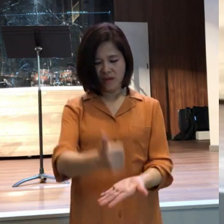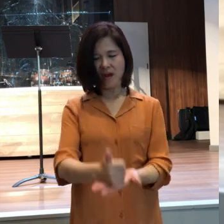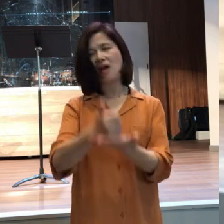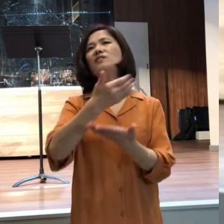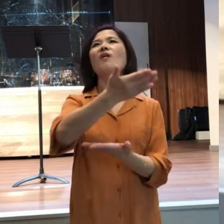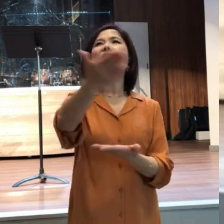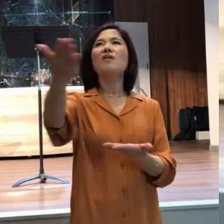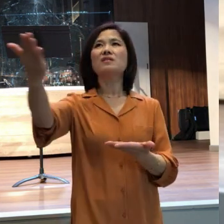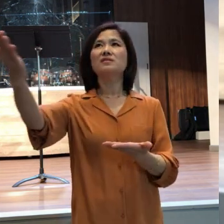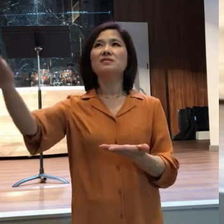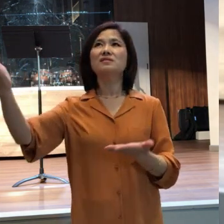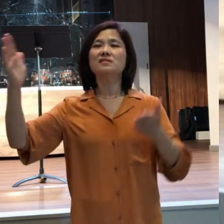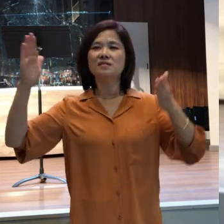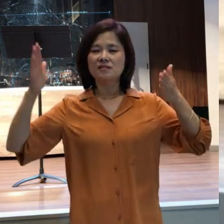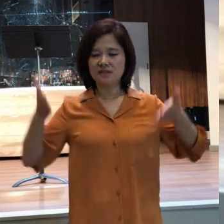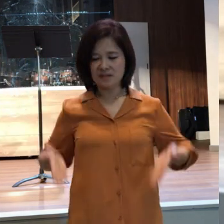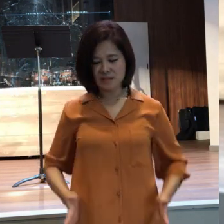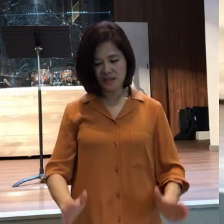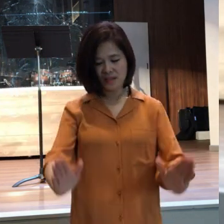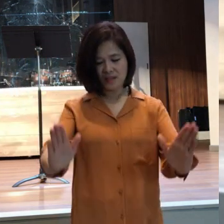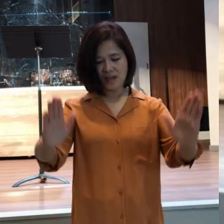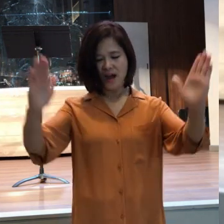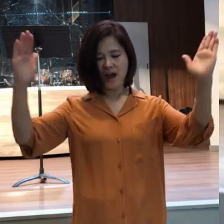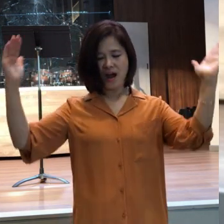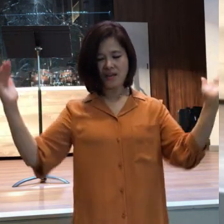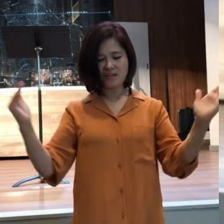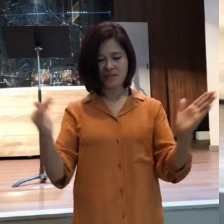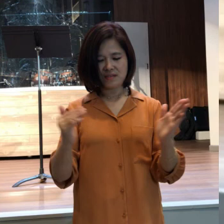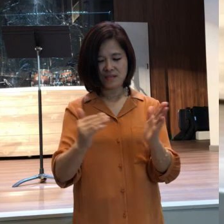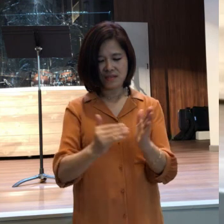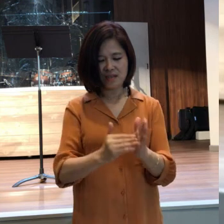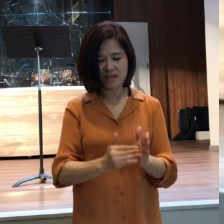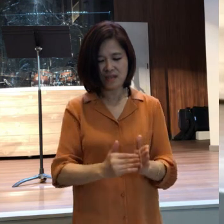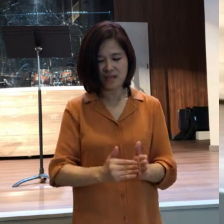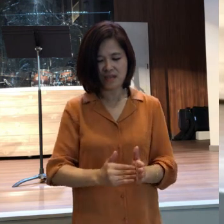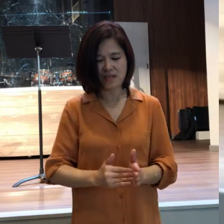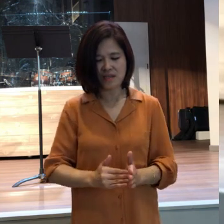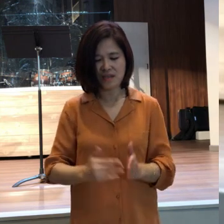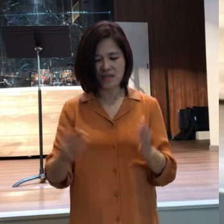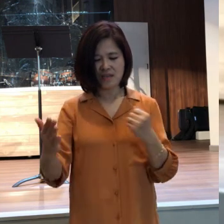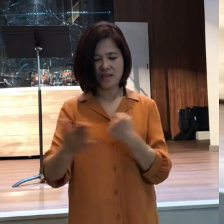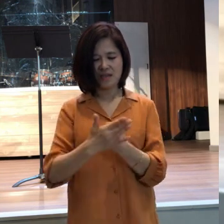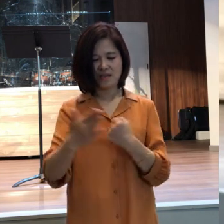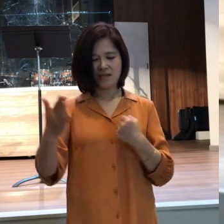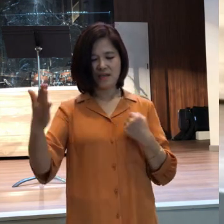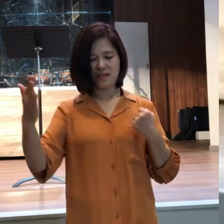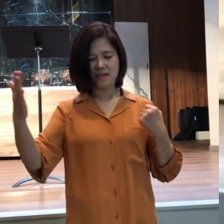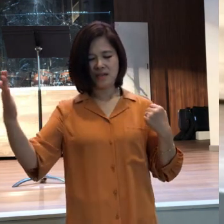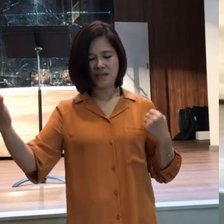고통으로 내가 너를 나서네.